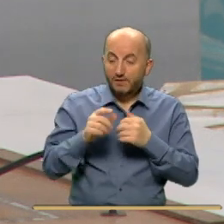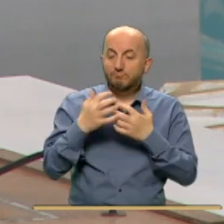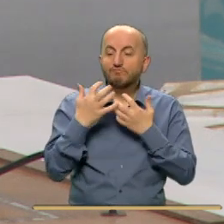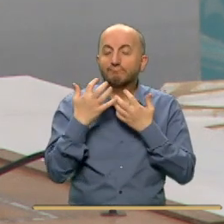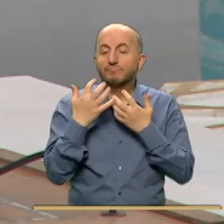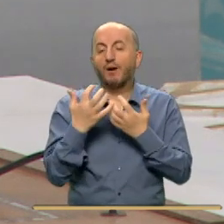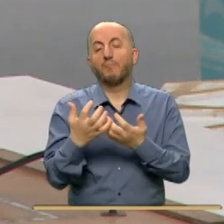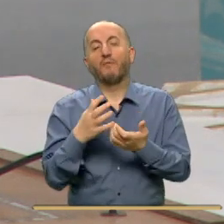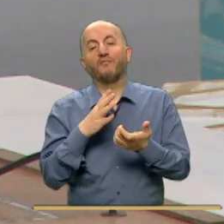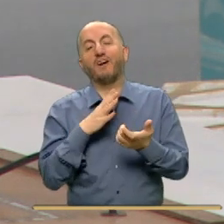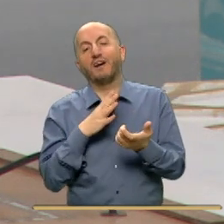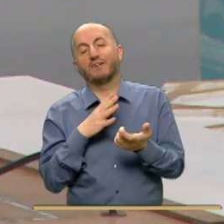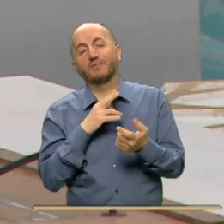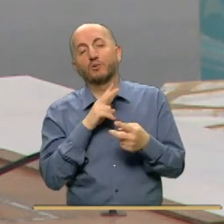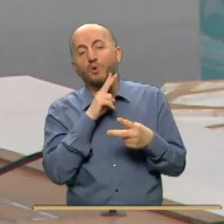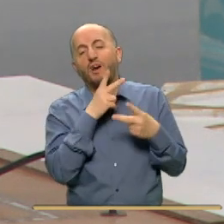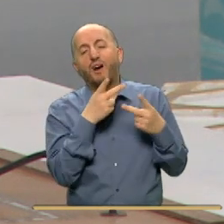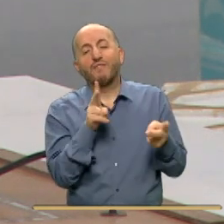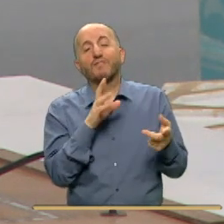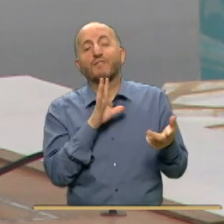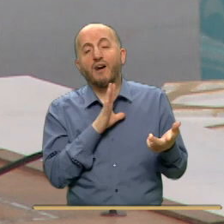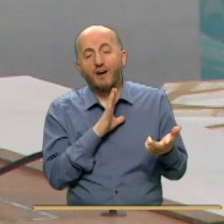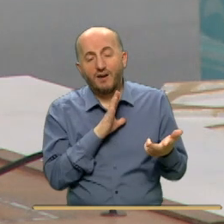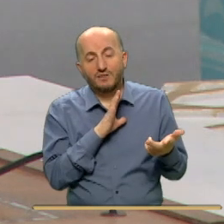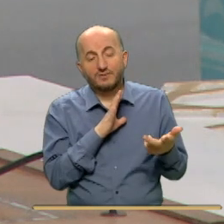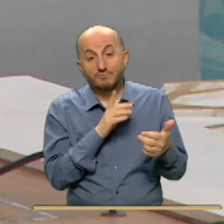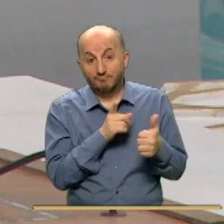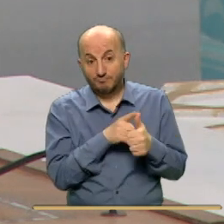rahmettir, aftır,